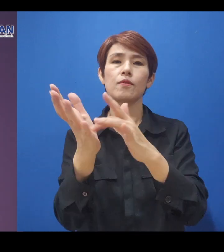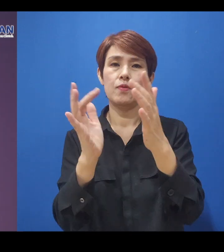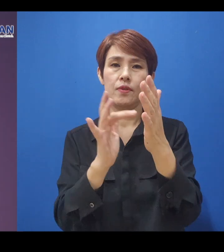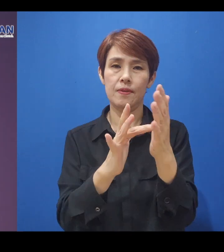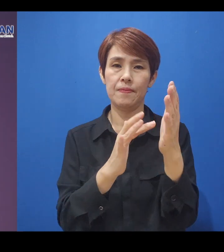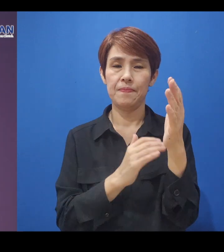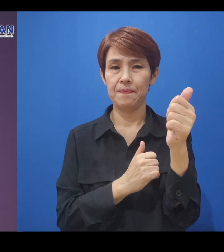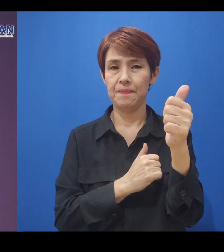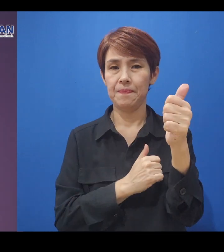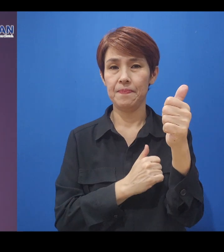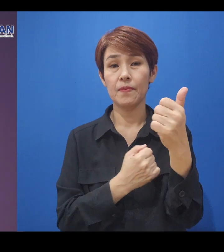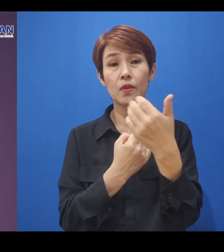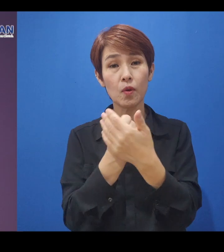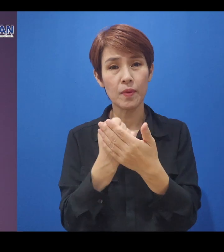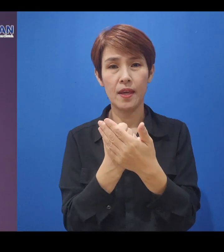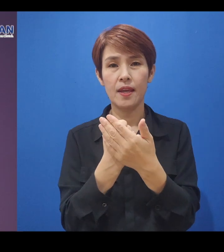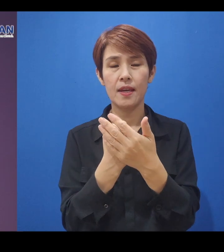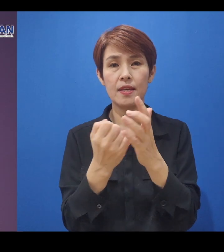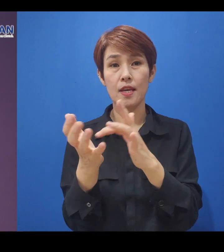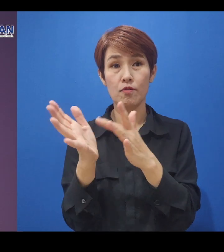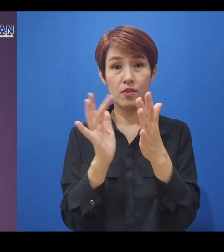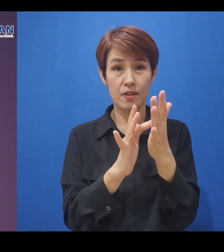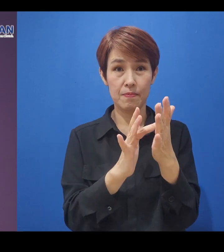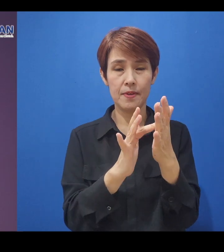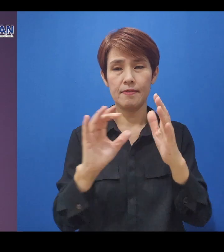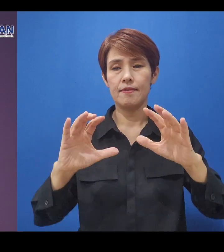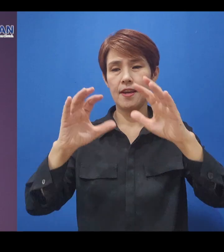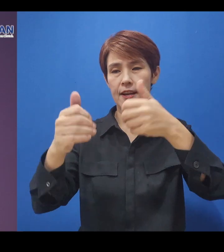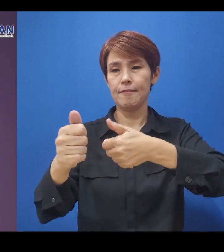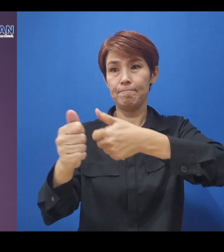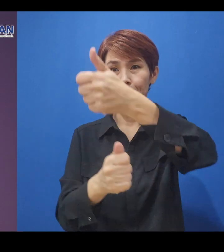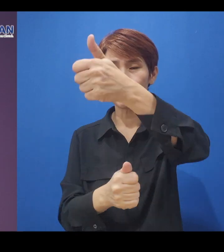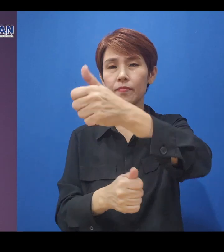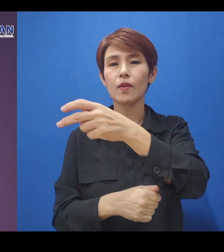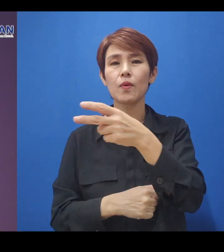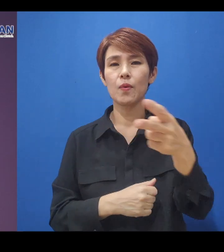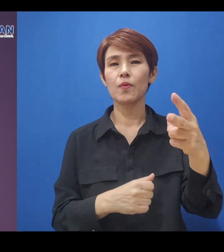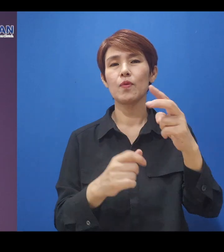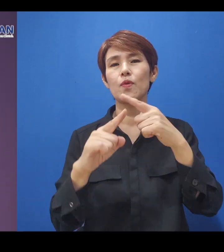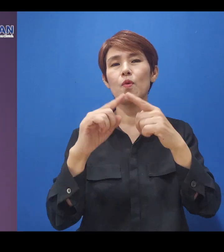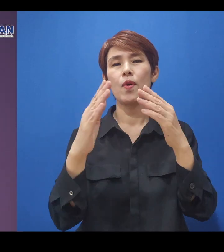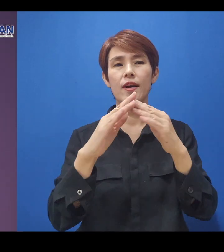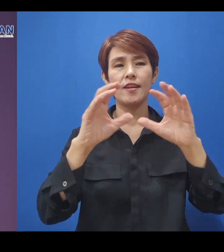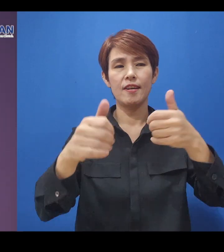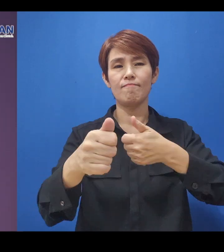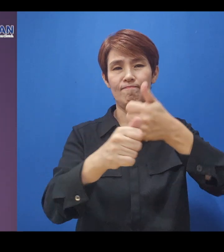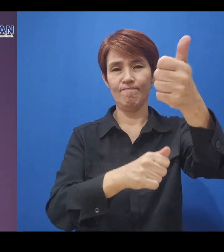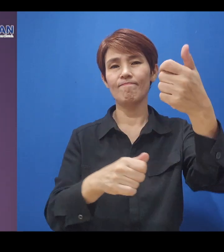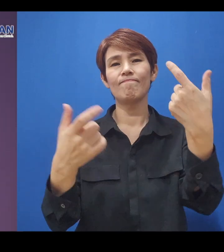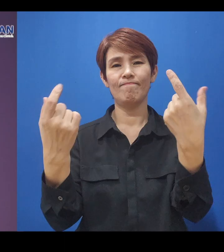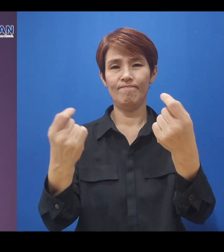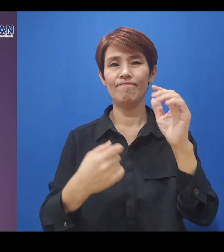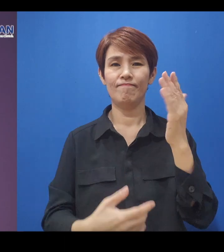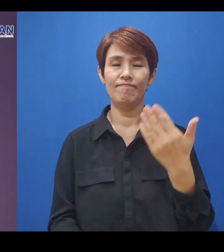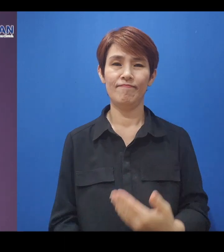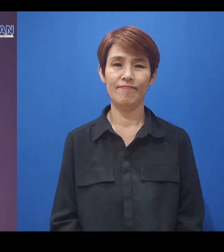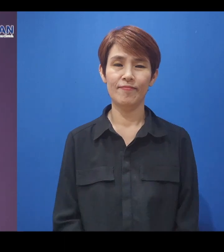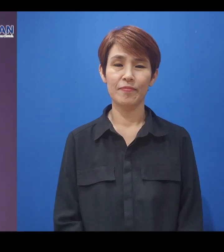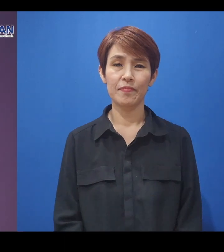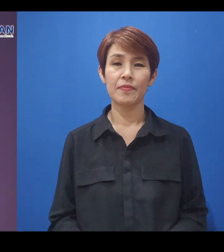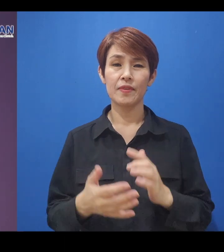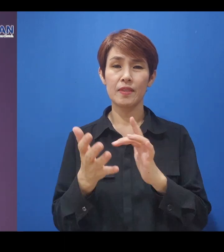때문에 예수님의 이김이 교회의 이김이 된 줄 믿습니다.